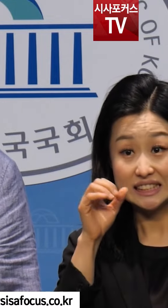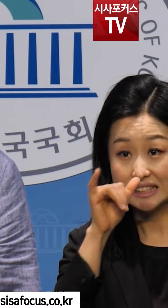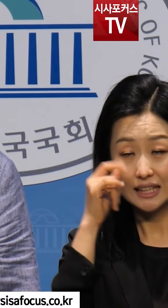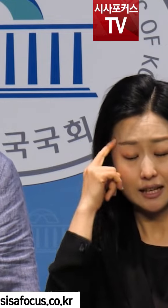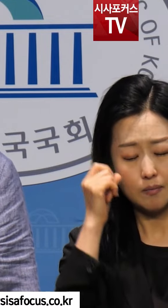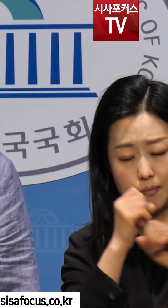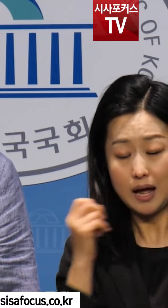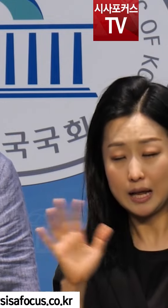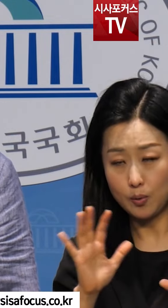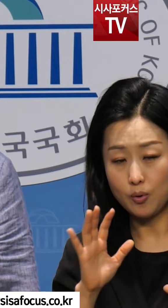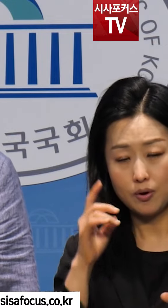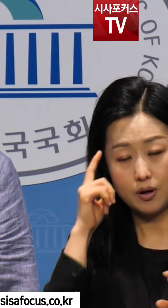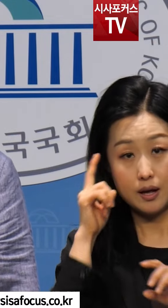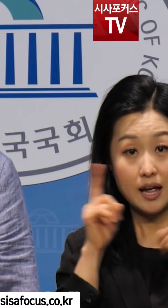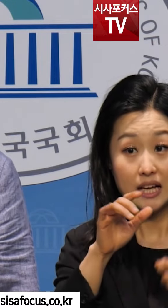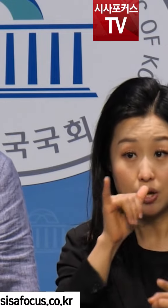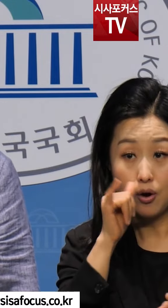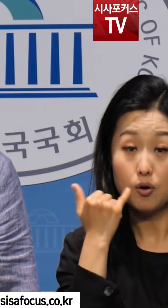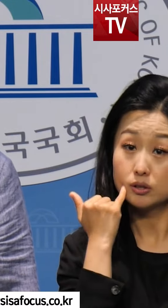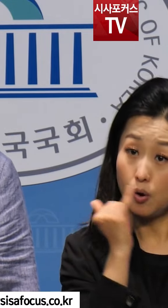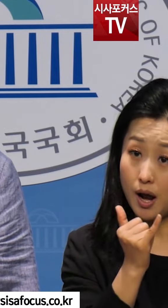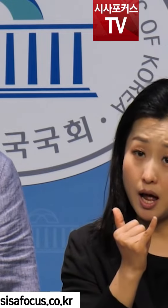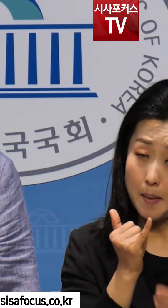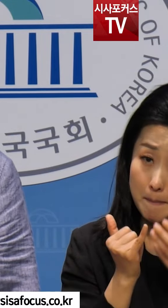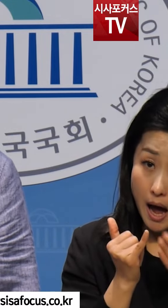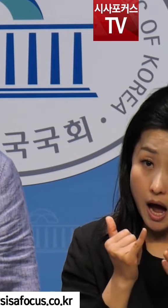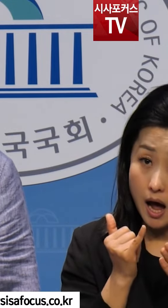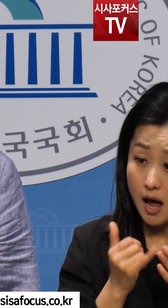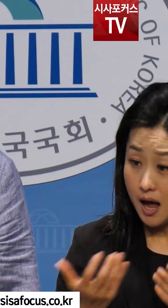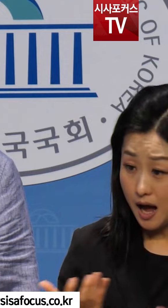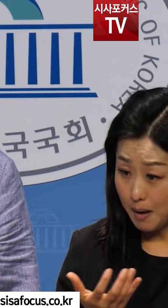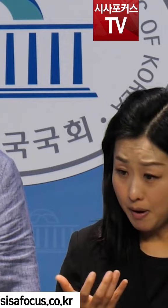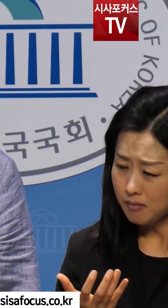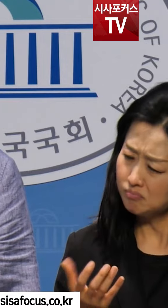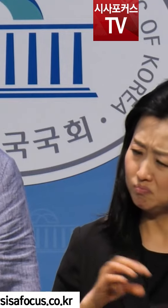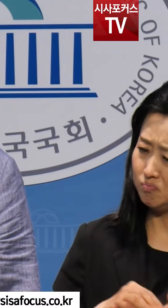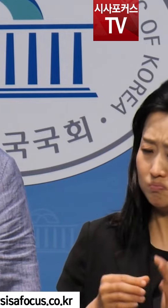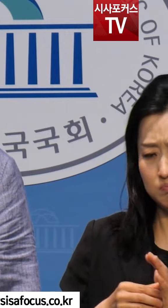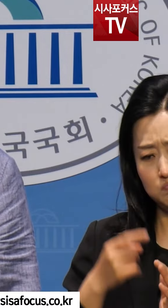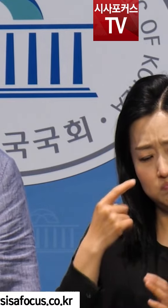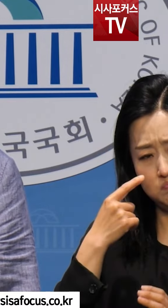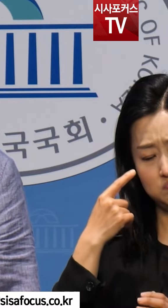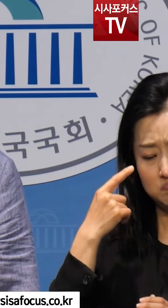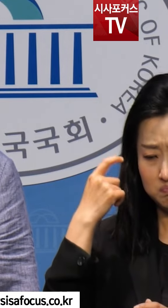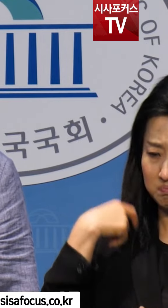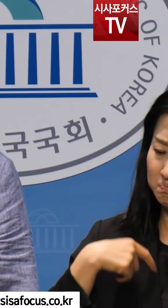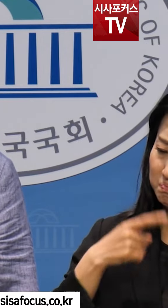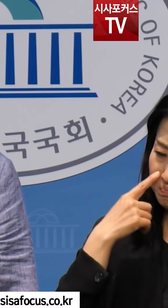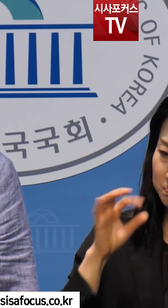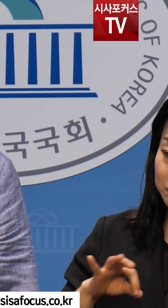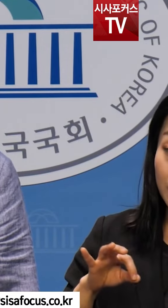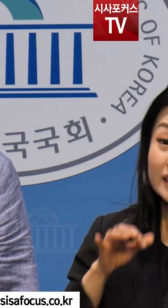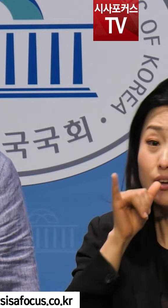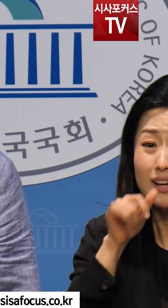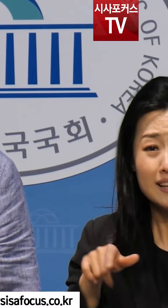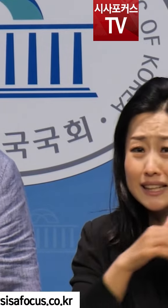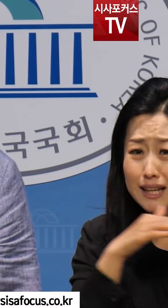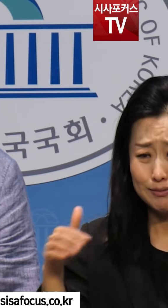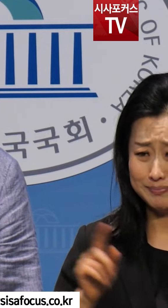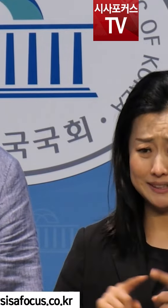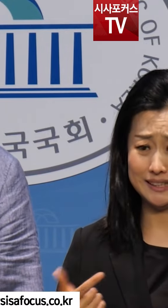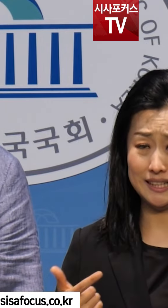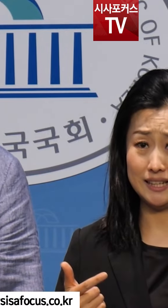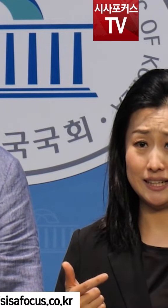전화 가능한 것을 경증으로 구분한 바 있습니다. 이는 정확한 의학적 기준이 될 수